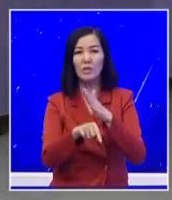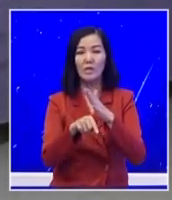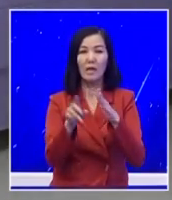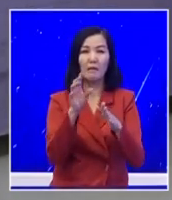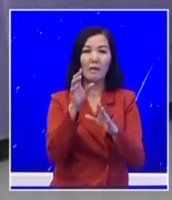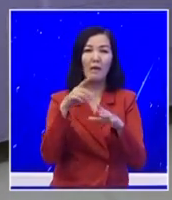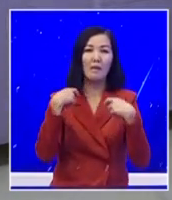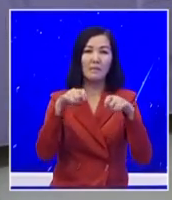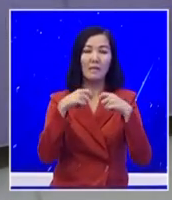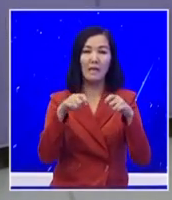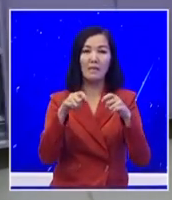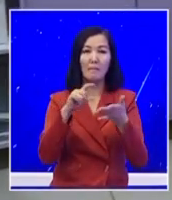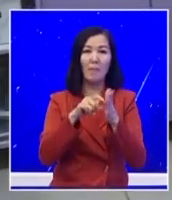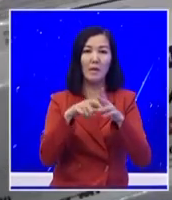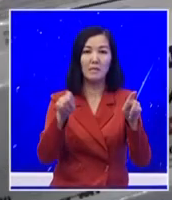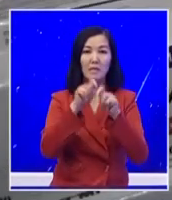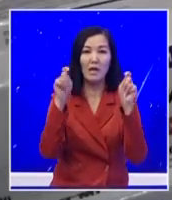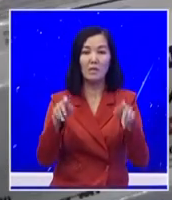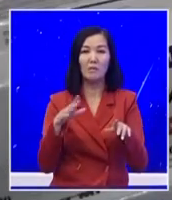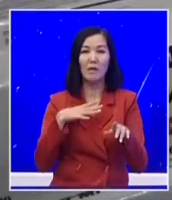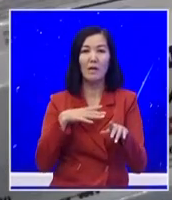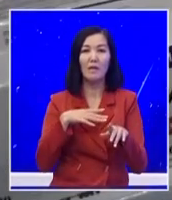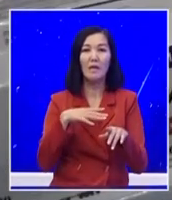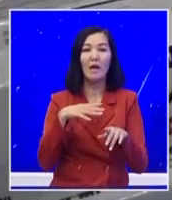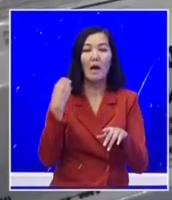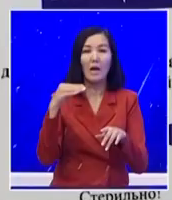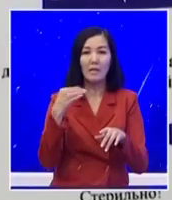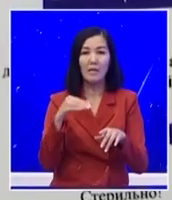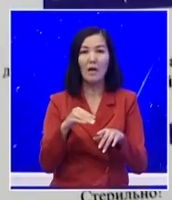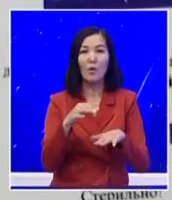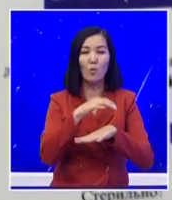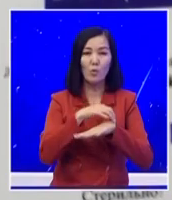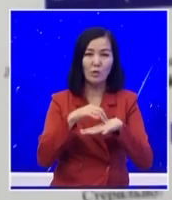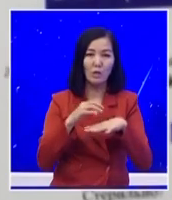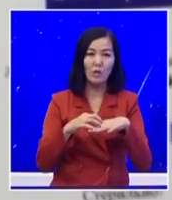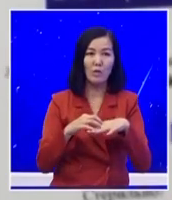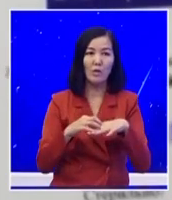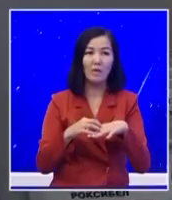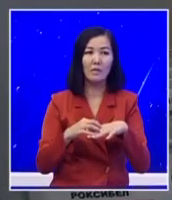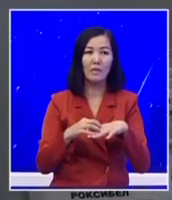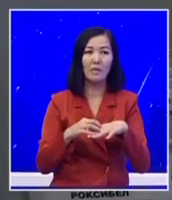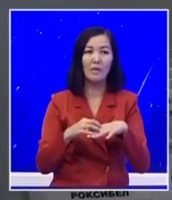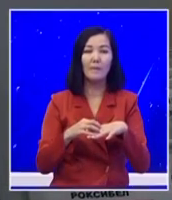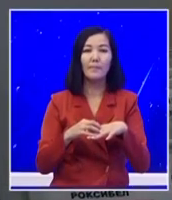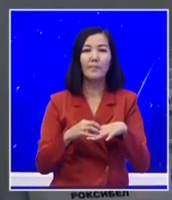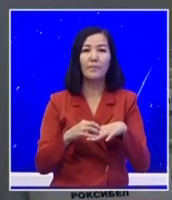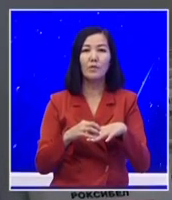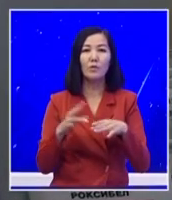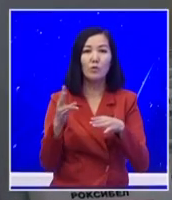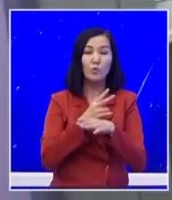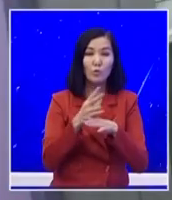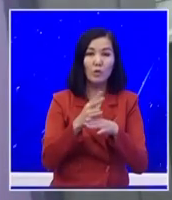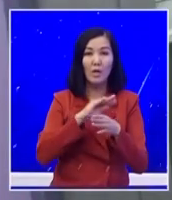Атырауда емхана басшысы парацетамолды 10 есе қымбат бағаға сатса, Көкшетау тұрғыны жұрт таппай жүрген препараттарды түнде